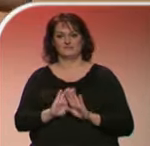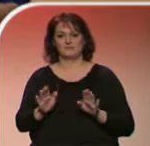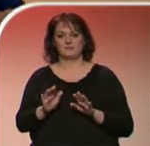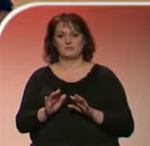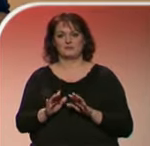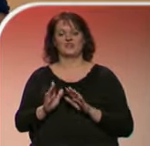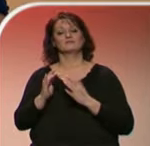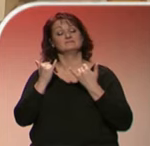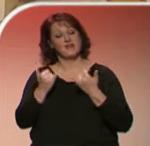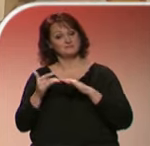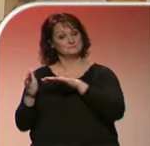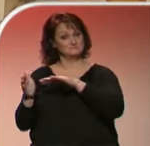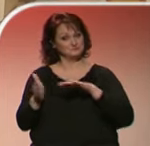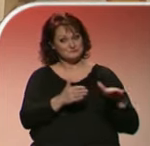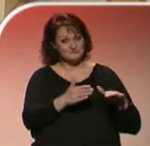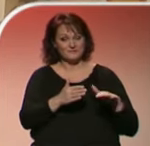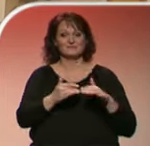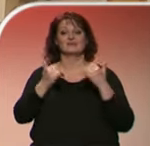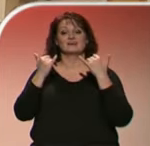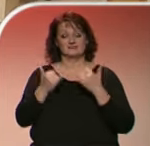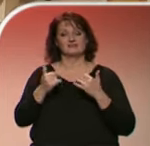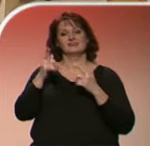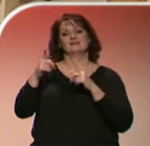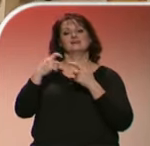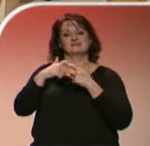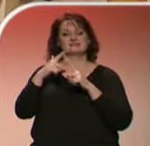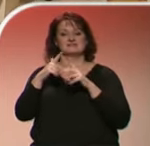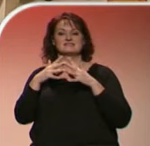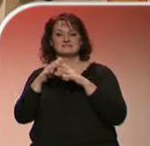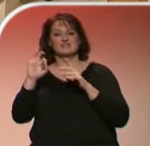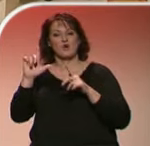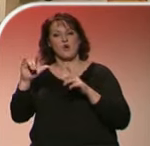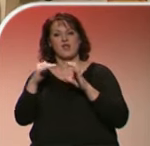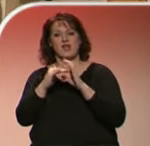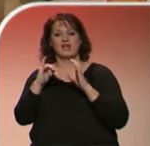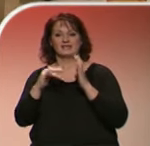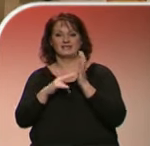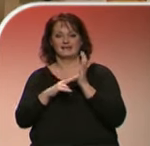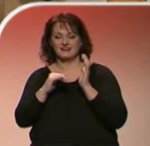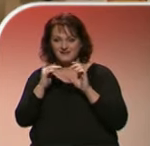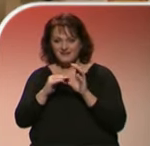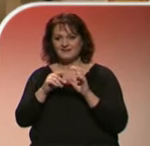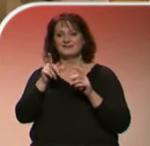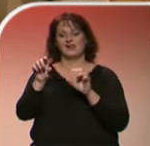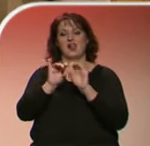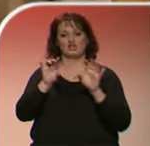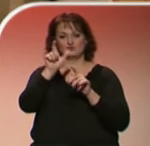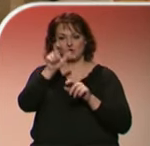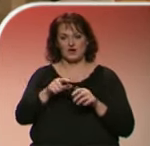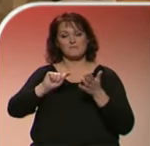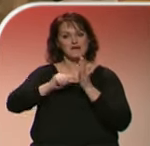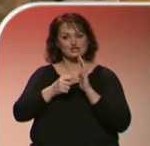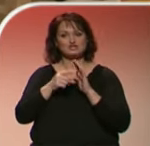Tak. Ale od naší ankety se teď podíváme na strollering, což je cvičení z kočárky. A já už tady vítám lektorku Lucí Petříkovou a také